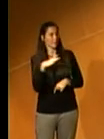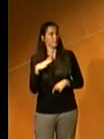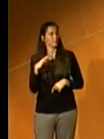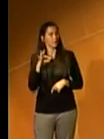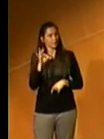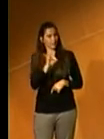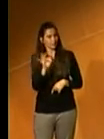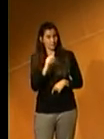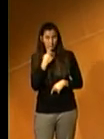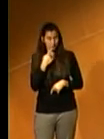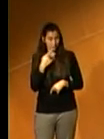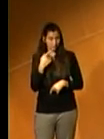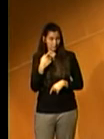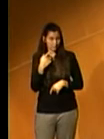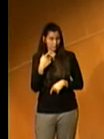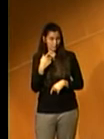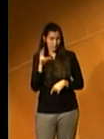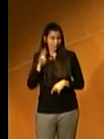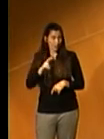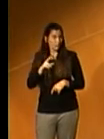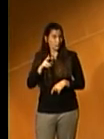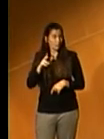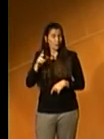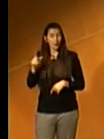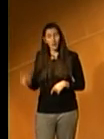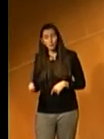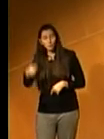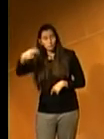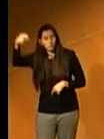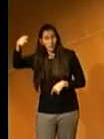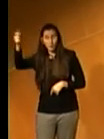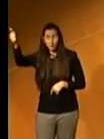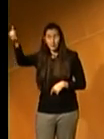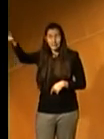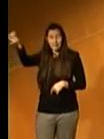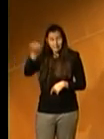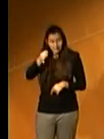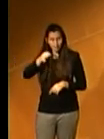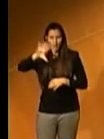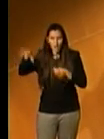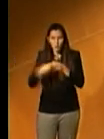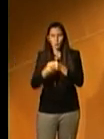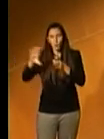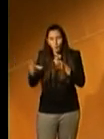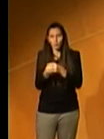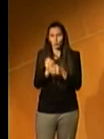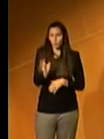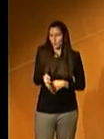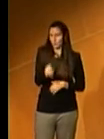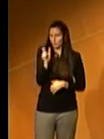c'est dans la bouche de l'institution, hein, l'inclusion, l'école inclusive, etc. On en entend beaucoup. Mais moi, j'ai l'impression